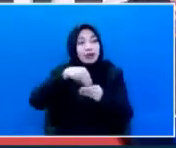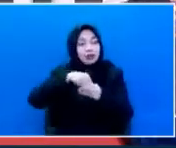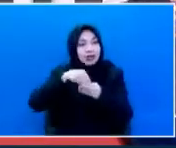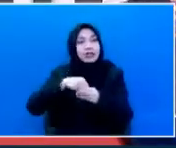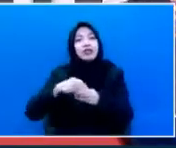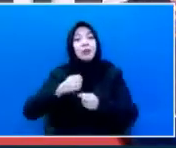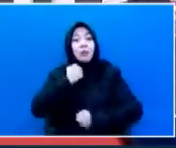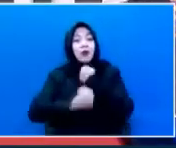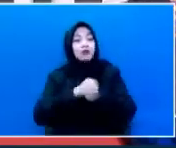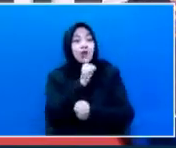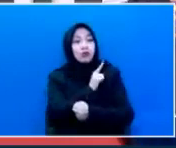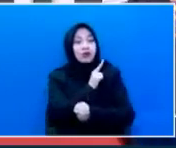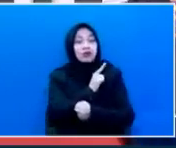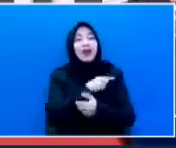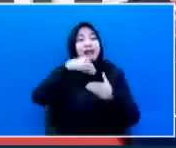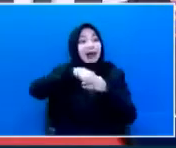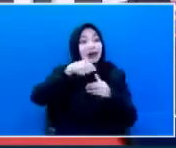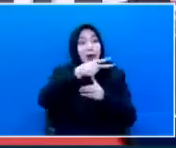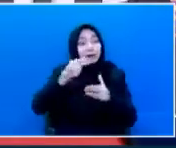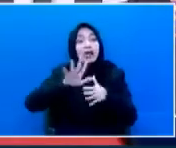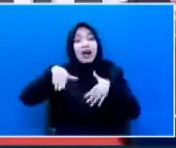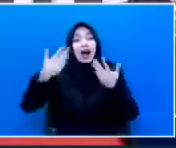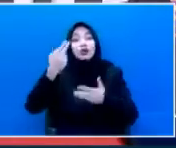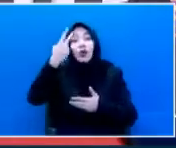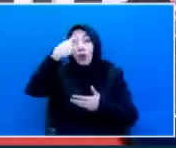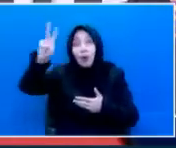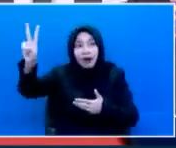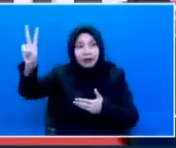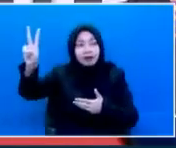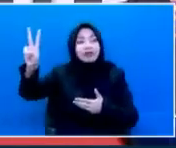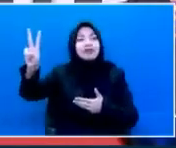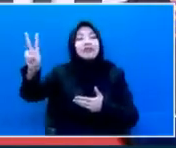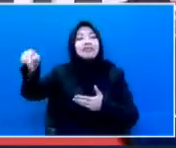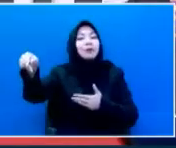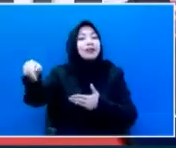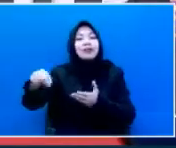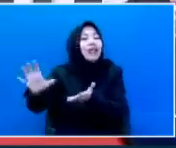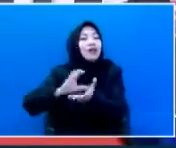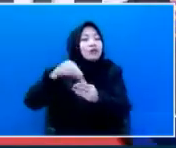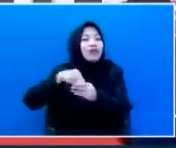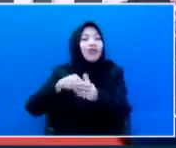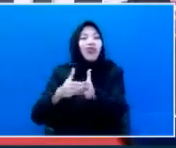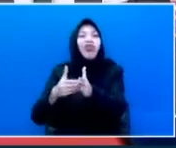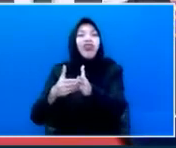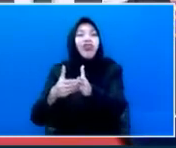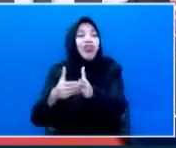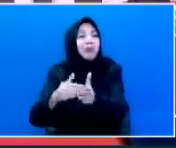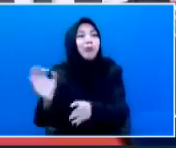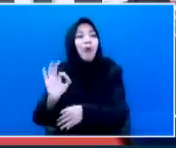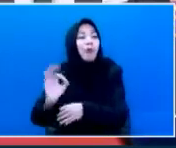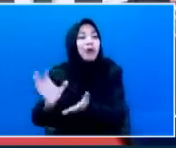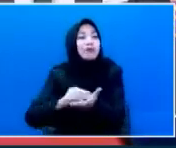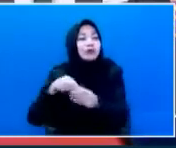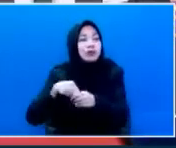dari dalam maupun dari luar negeri itu ee banyak yang menunggu proses pemilu ee dan Menurut saya pemilunya